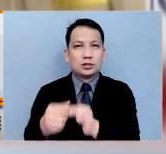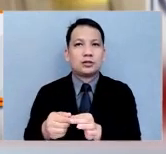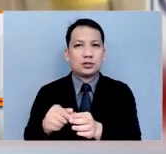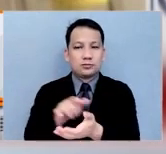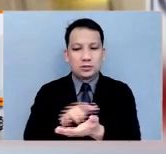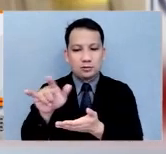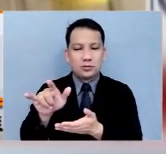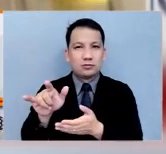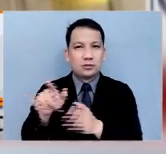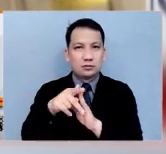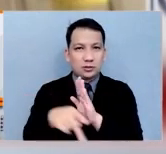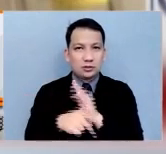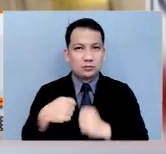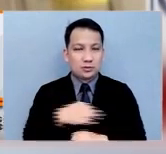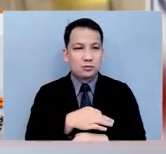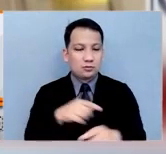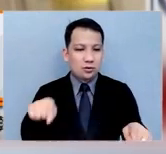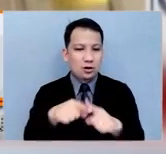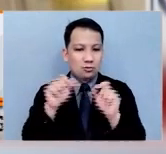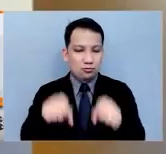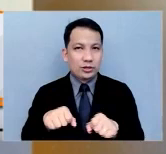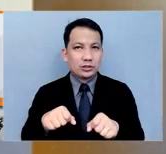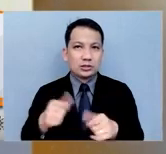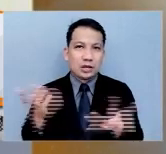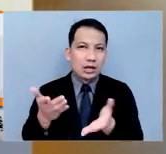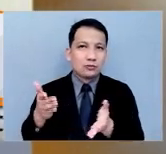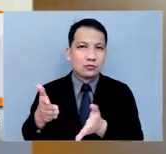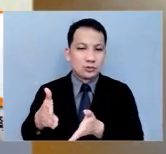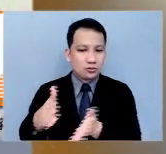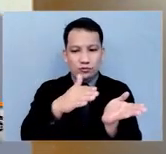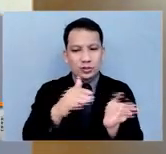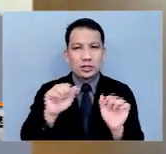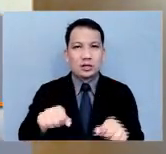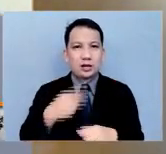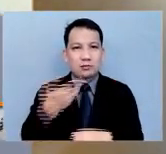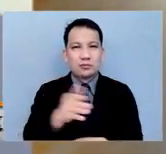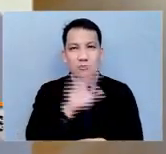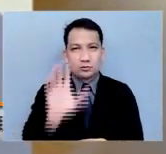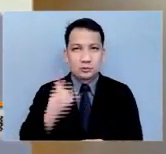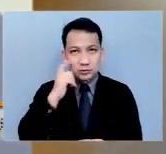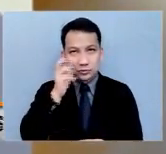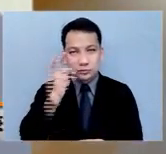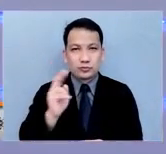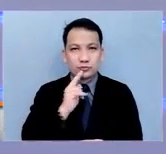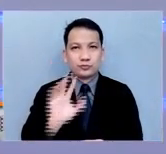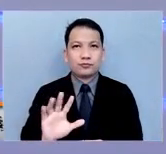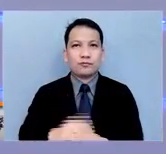personnel dito sa tower kung saan sila pwedeng dumaan. Nagbabalita mula sa frontline, Gio Robles, News